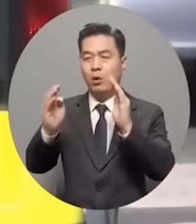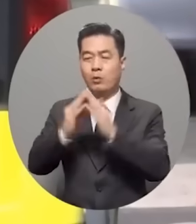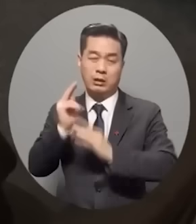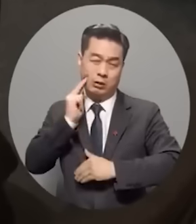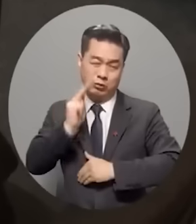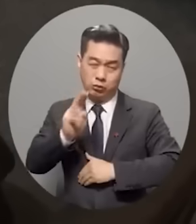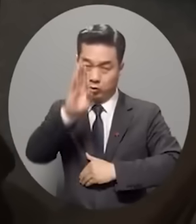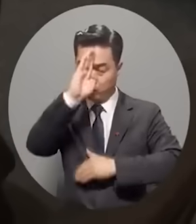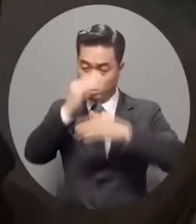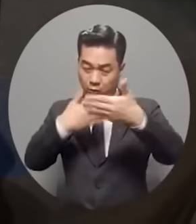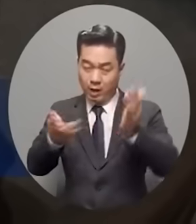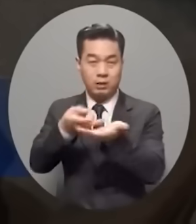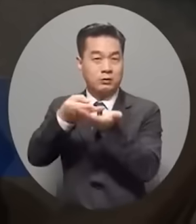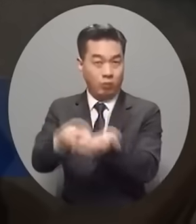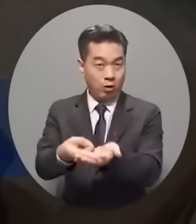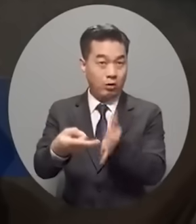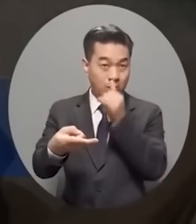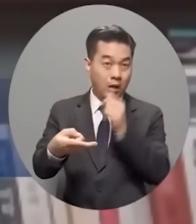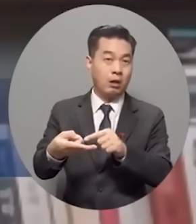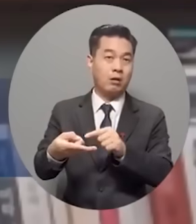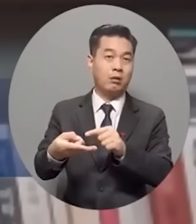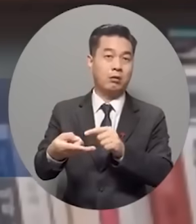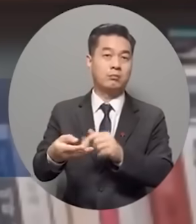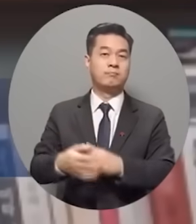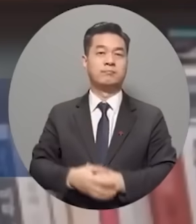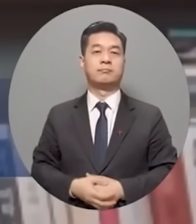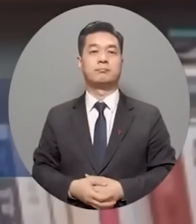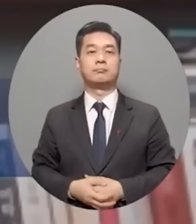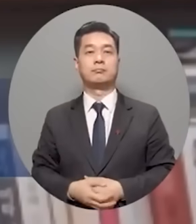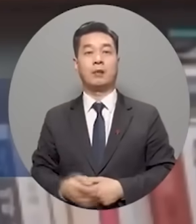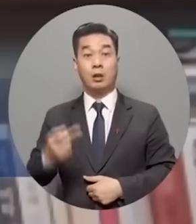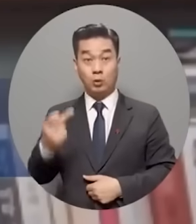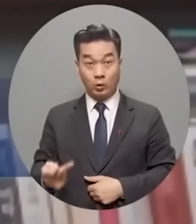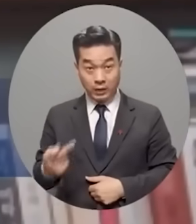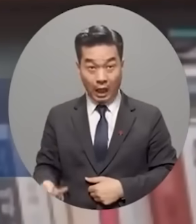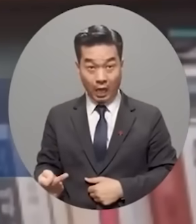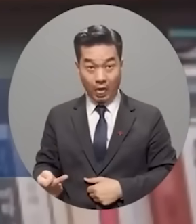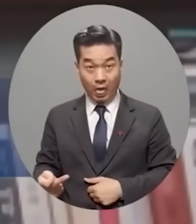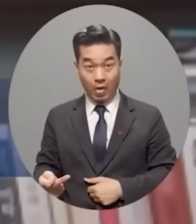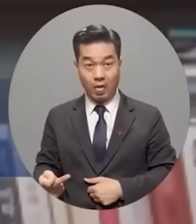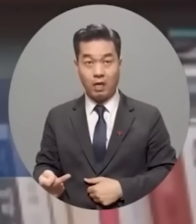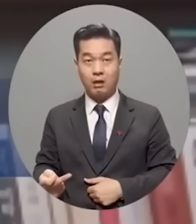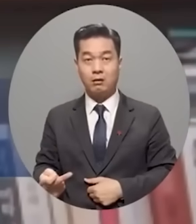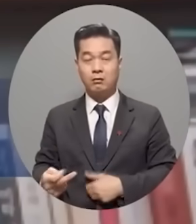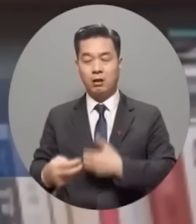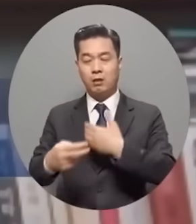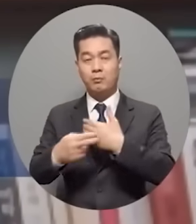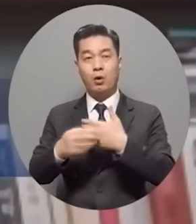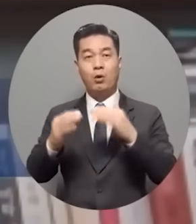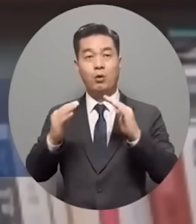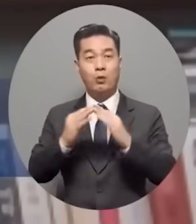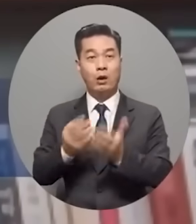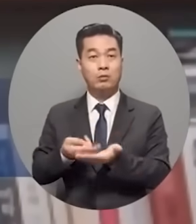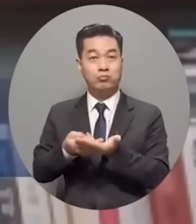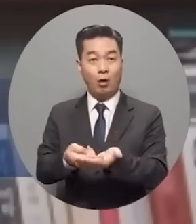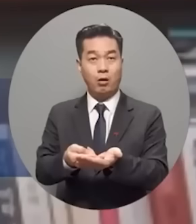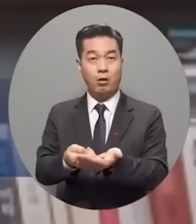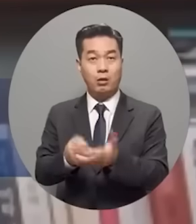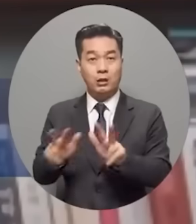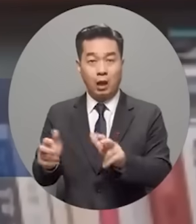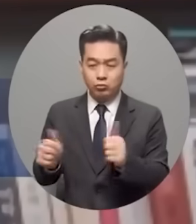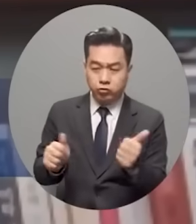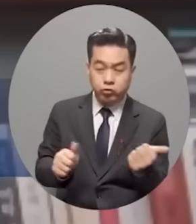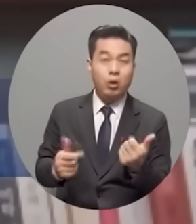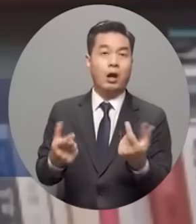알려왔습니다. 동생이 병원에 중환자실에 지금 있다고 죽을 것 같다고 그렇게